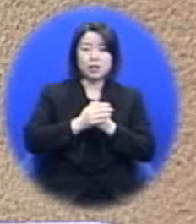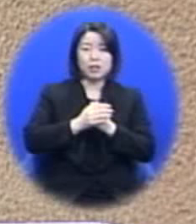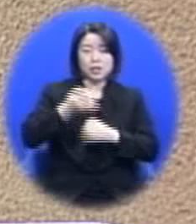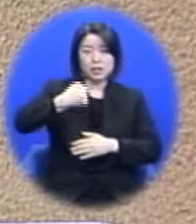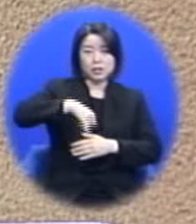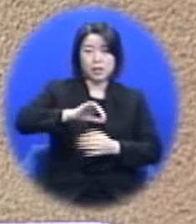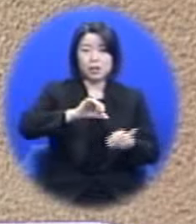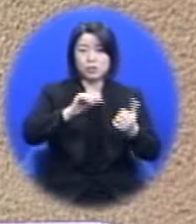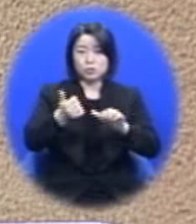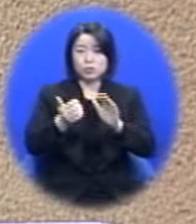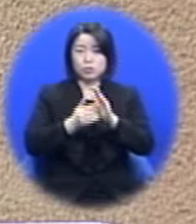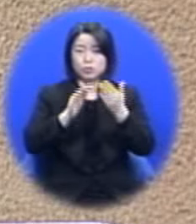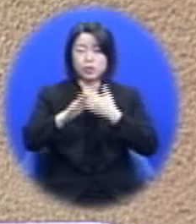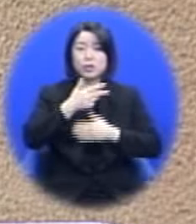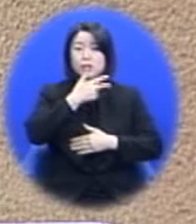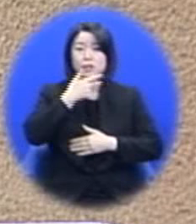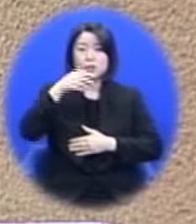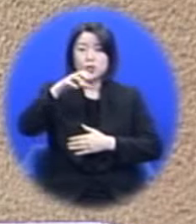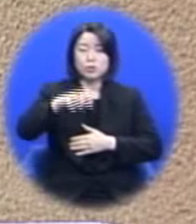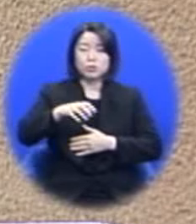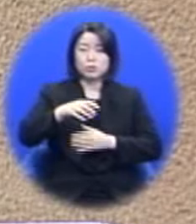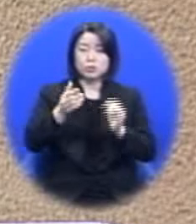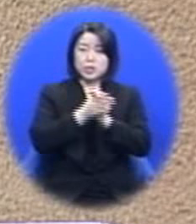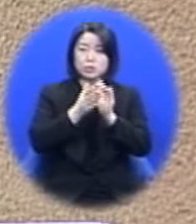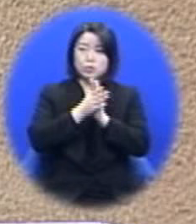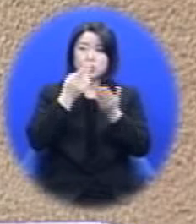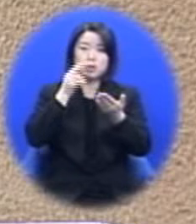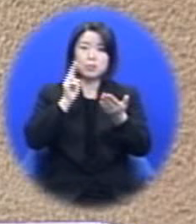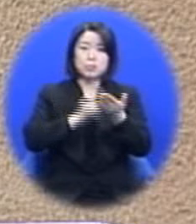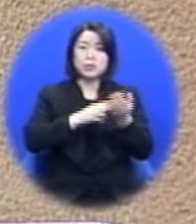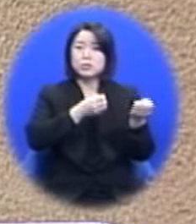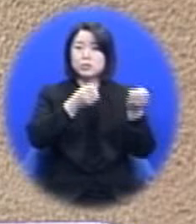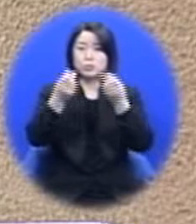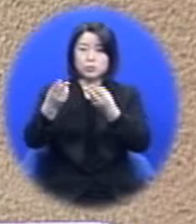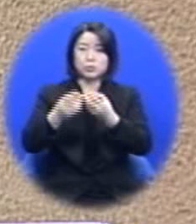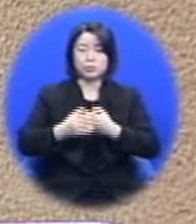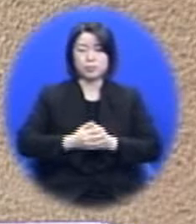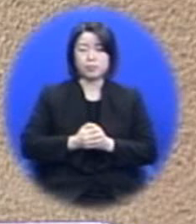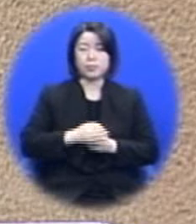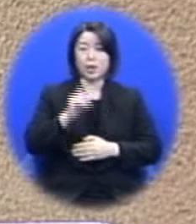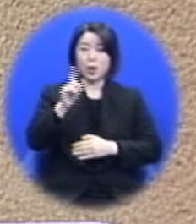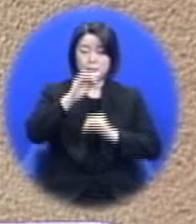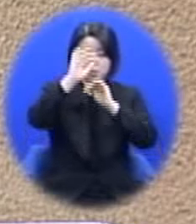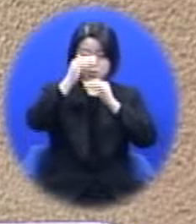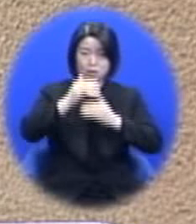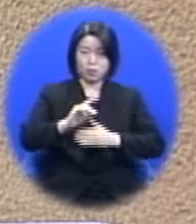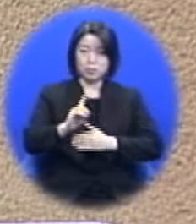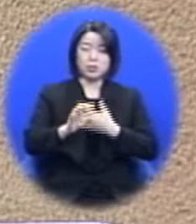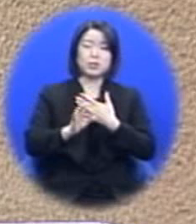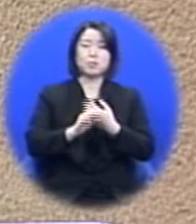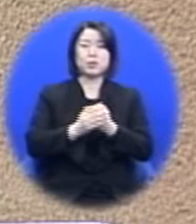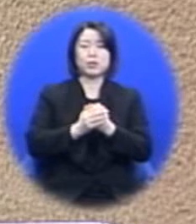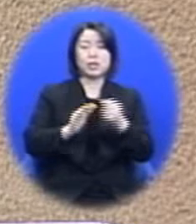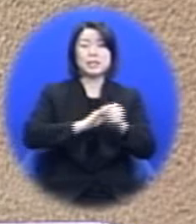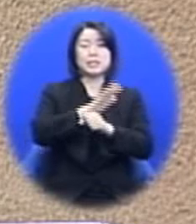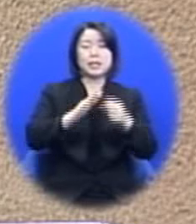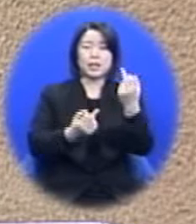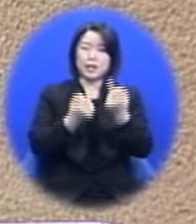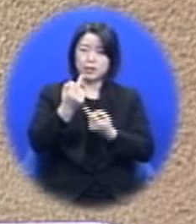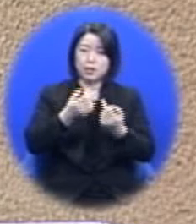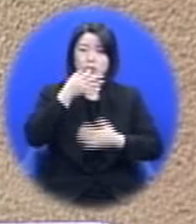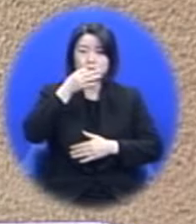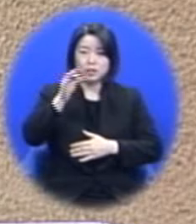죽고 영국에 있는 친구에게 편지를 썼습니다. 뭐라고 썼는가? 사랑하는 형제여,